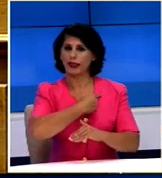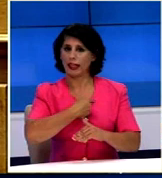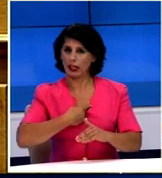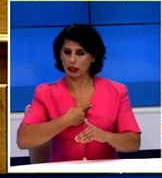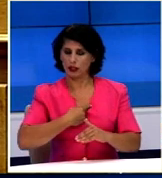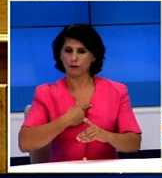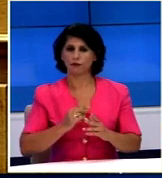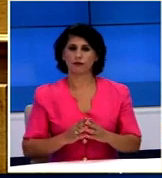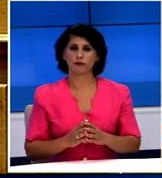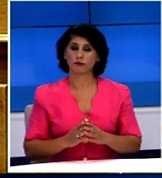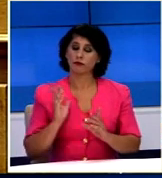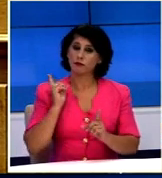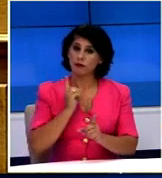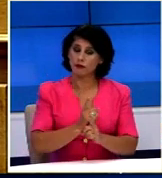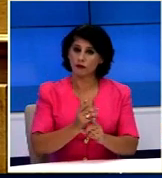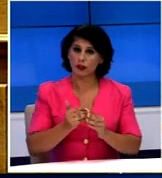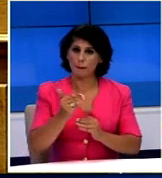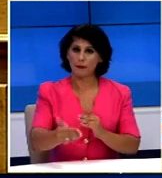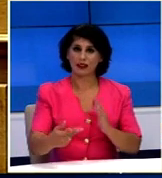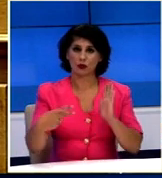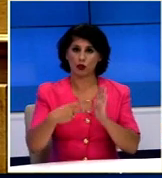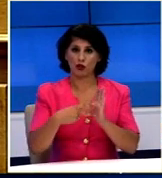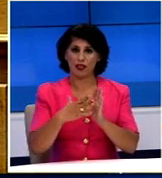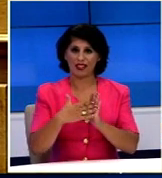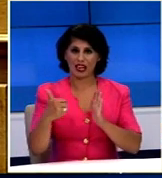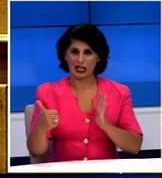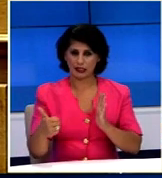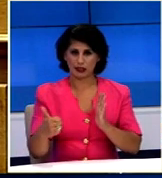οποίος ιδίως μετά το 2016